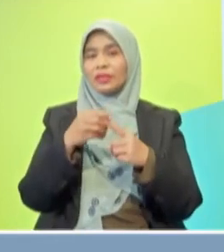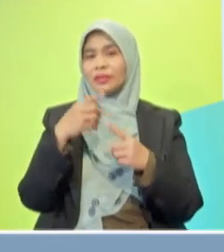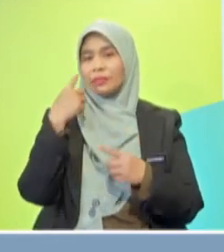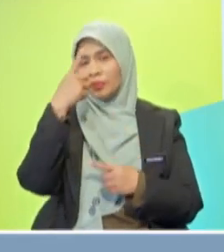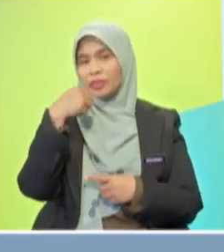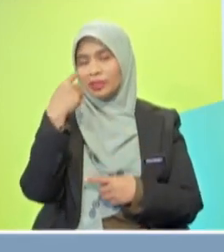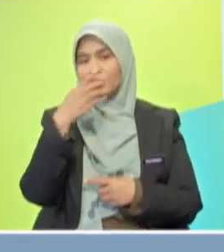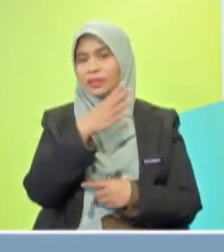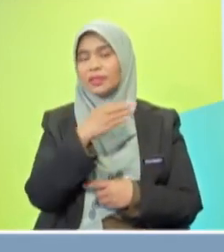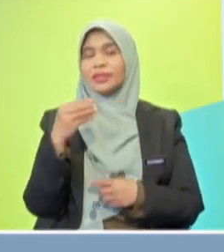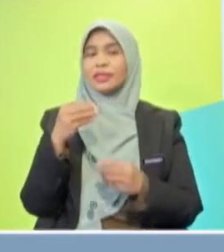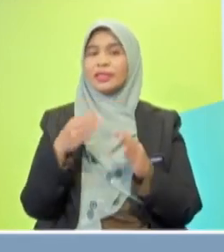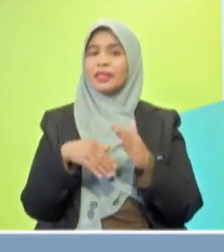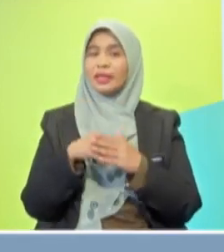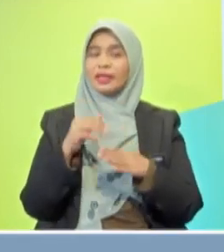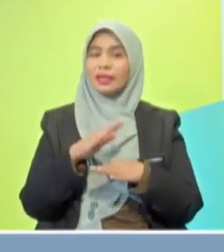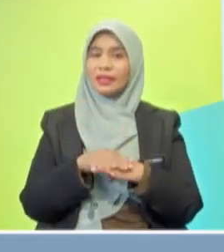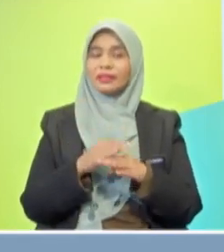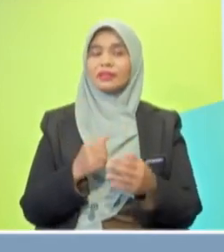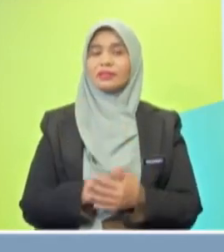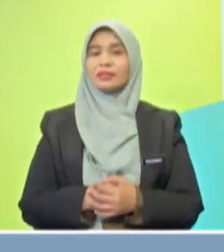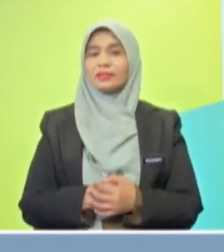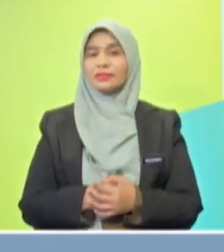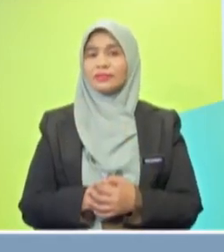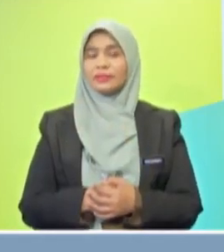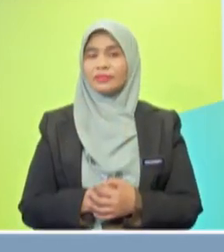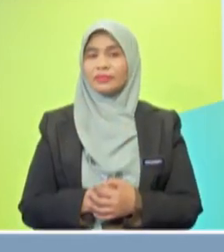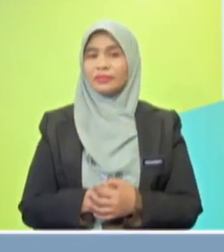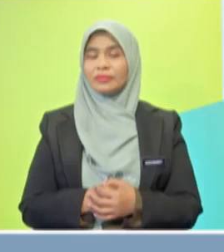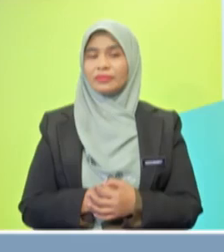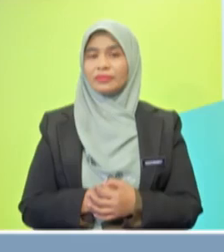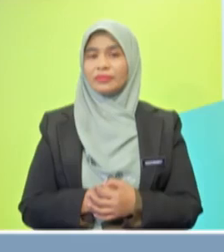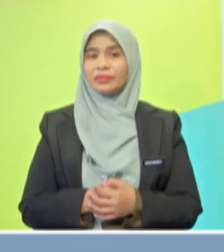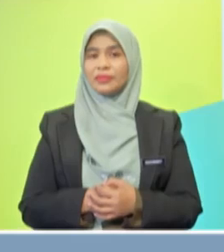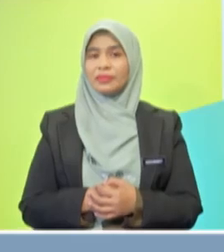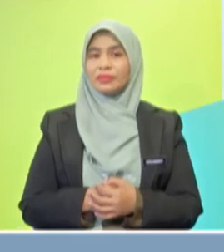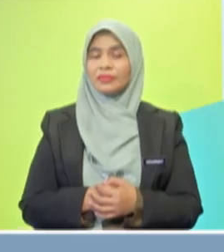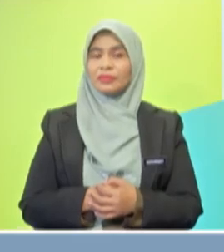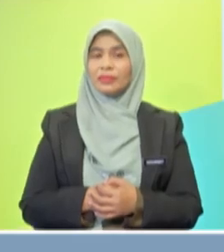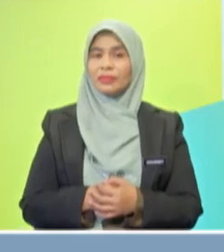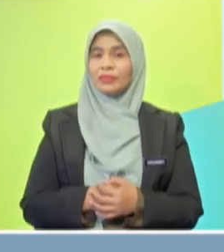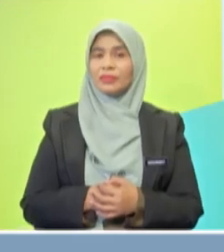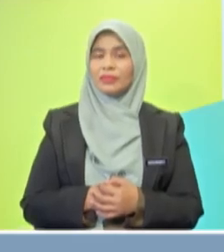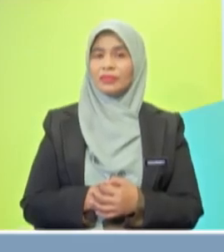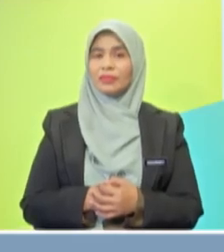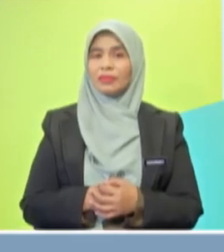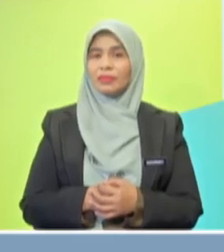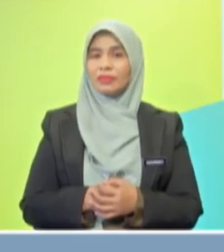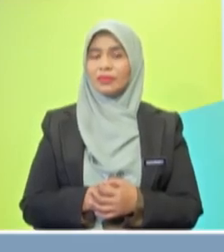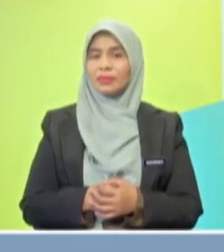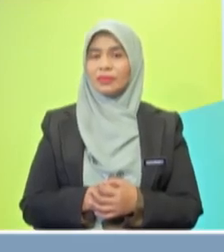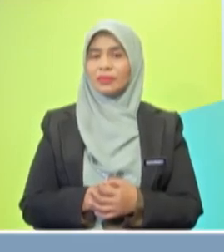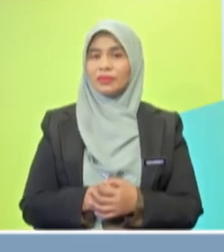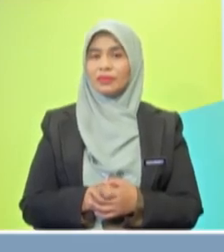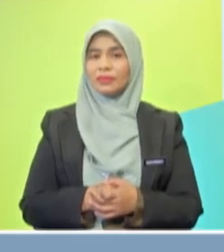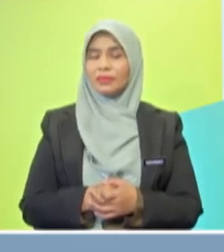sama. C, aurat lelaki ialah muka dan kaki, manakala aurat perempuan ialah seluruh badannya kecuali